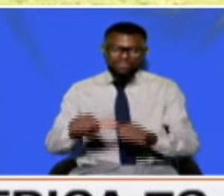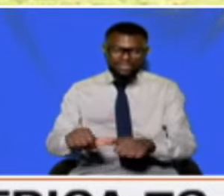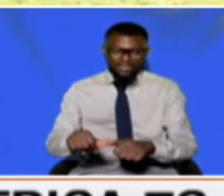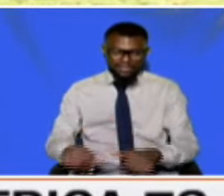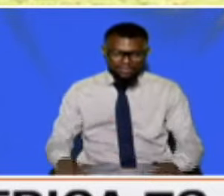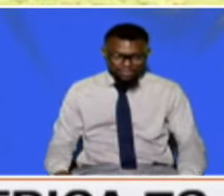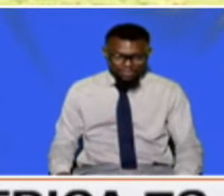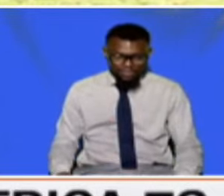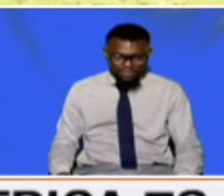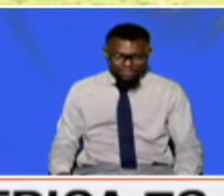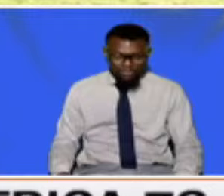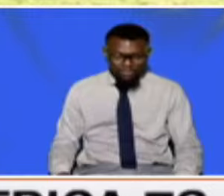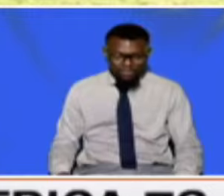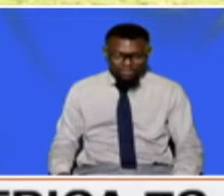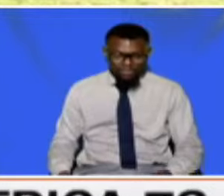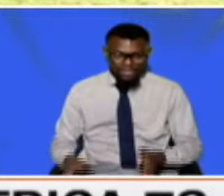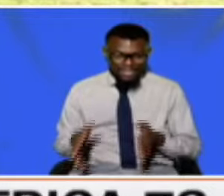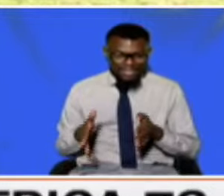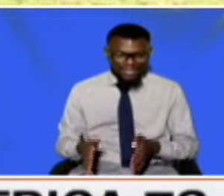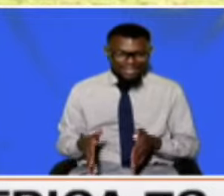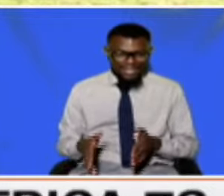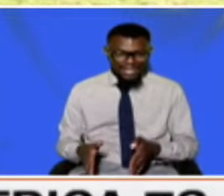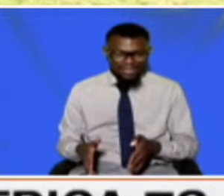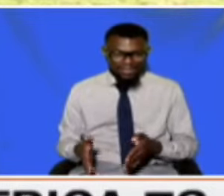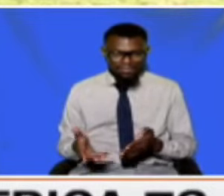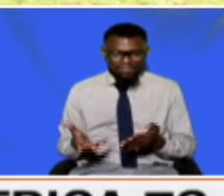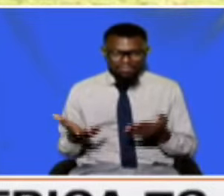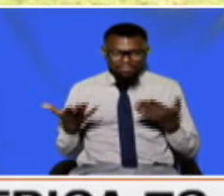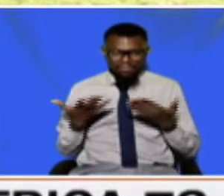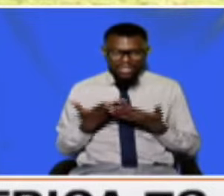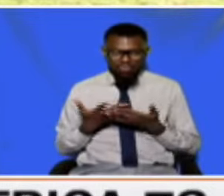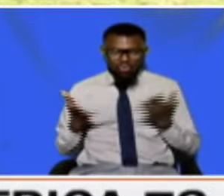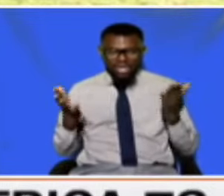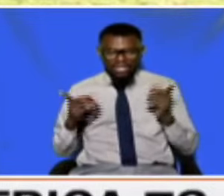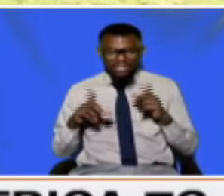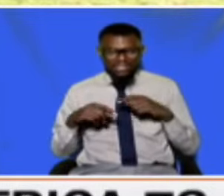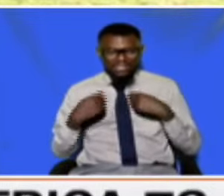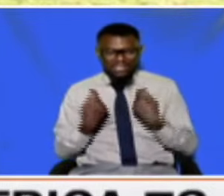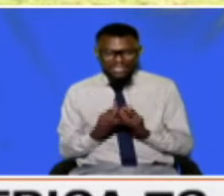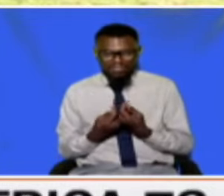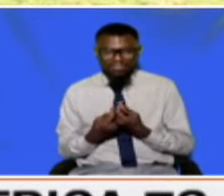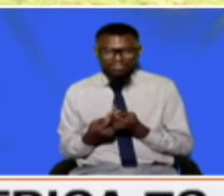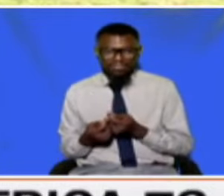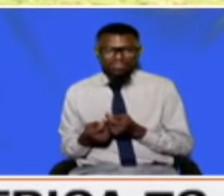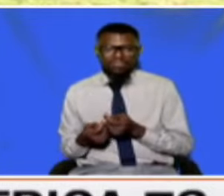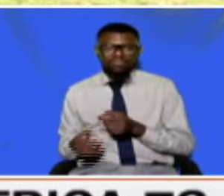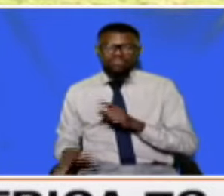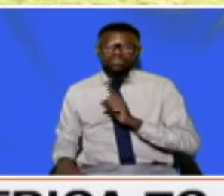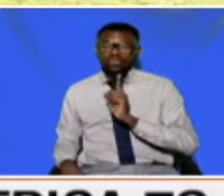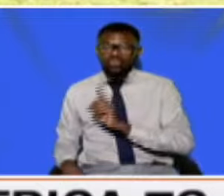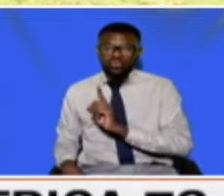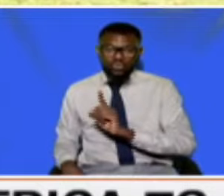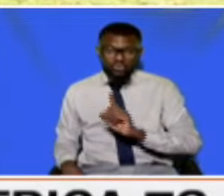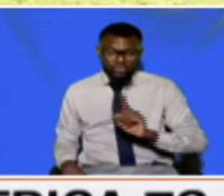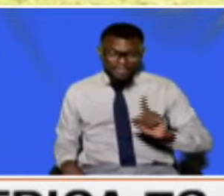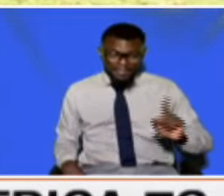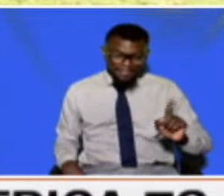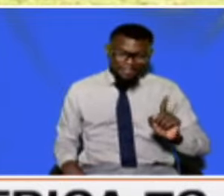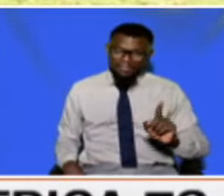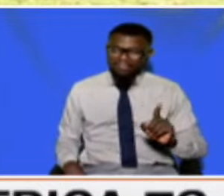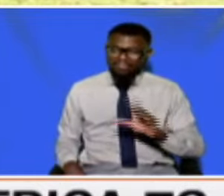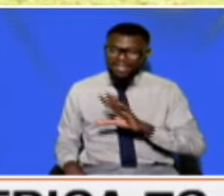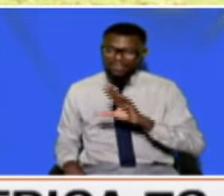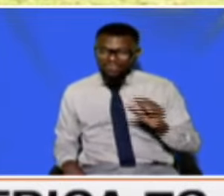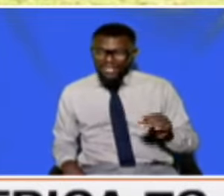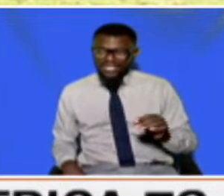Series. Na sasa kila continent tafuta timu moja moja ambayo itashiriki katika hiyo Challenger Series. So hii Africa Sevens ama